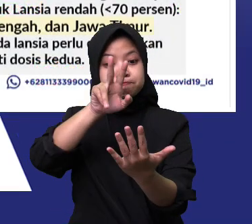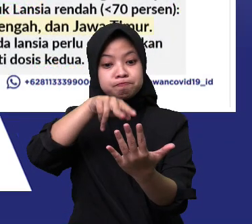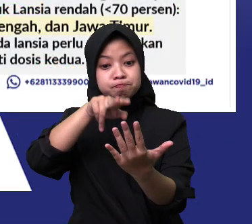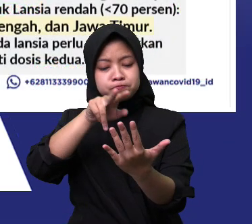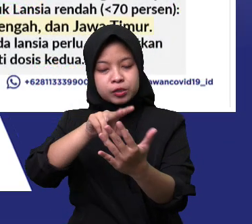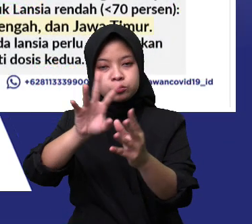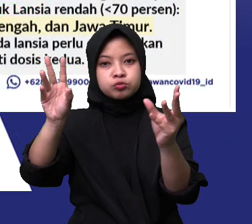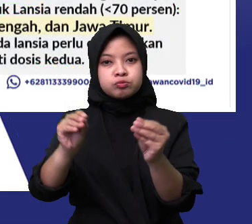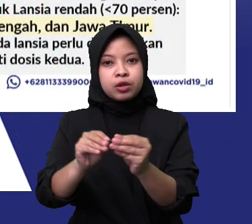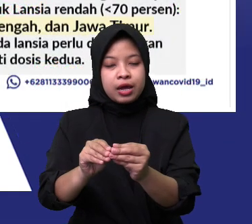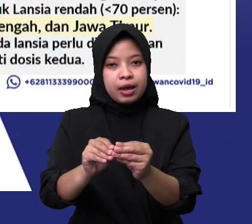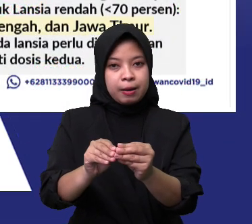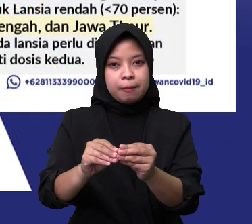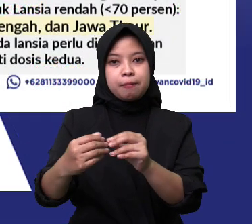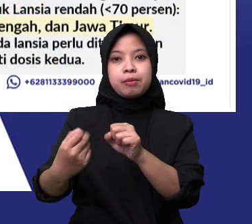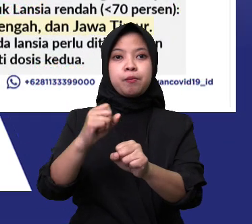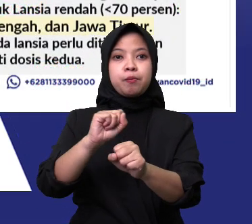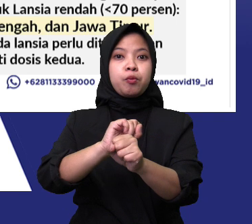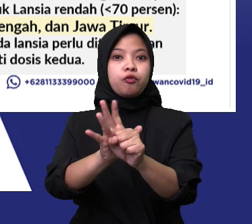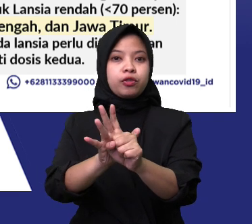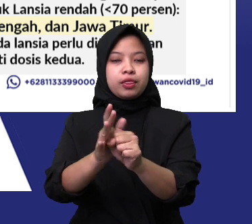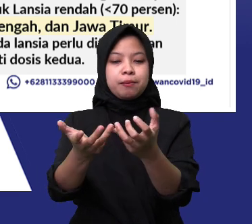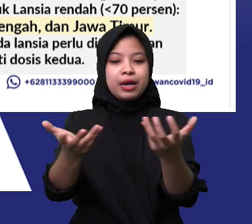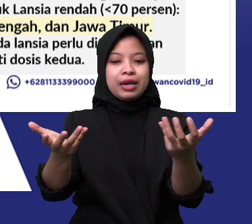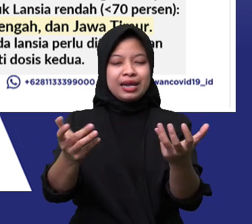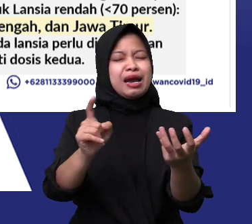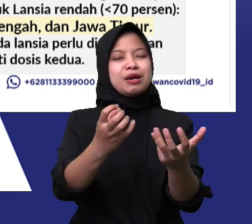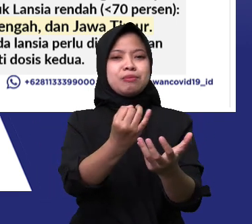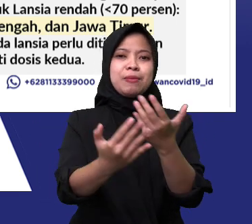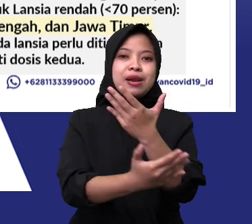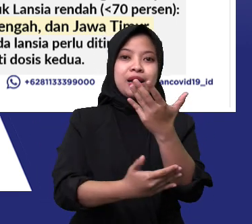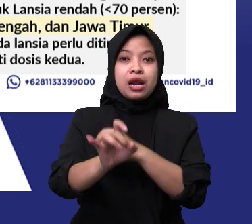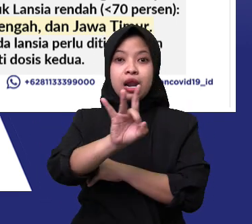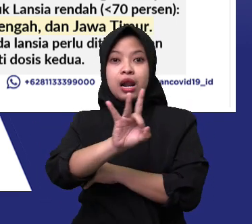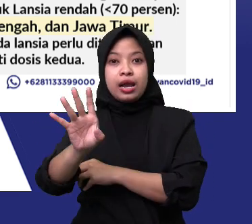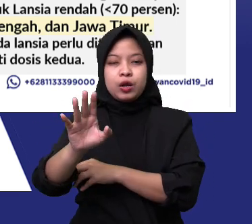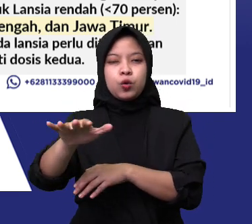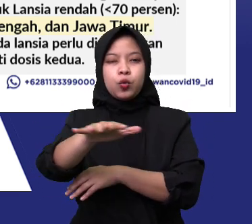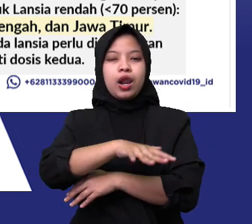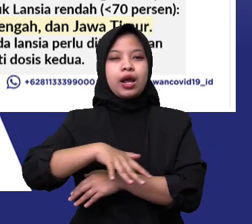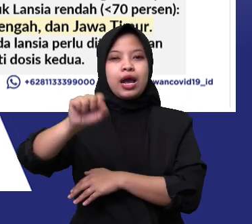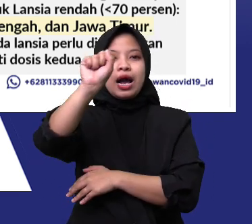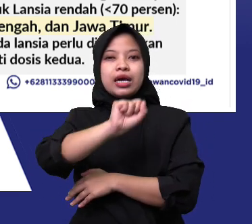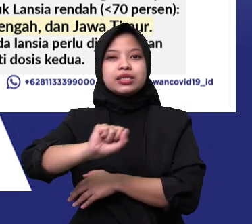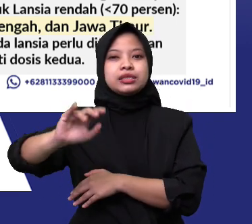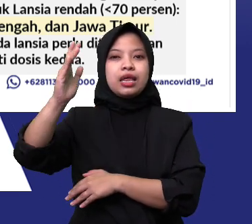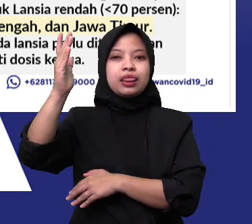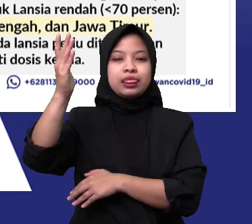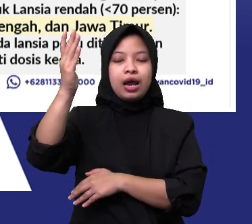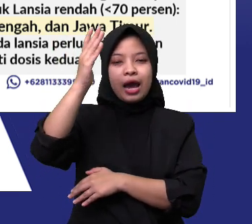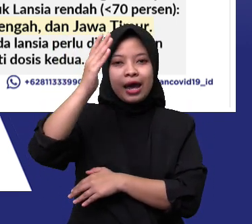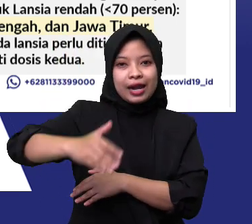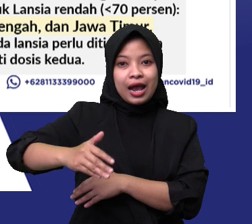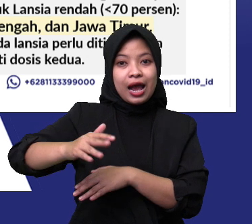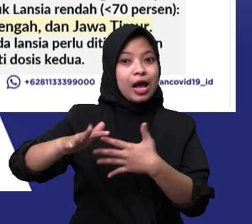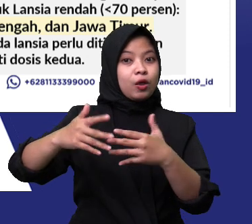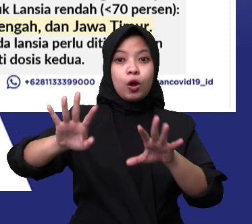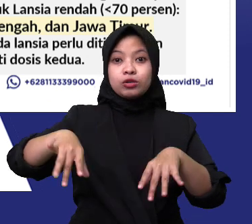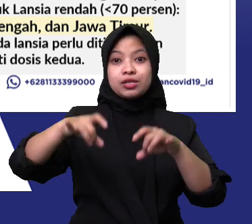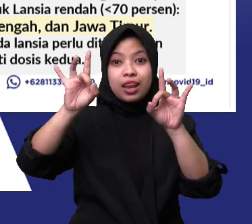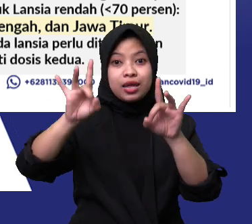total kumulatif kasus positif dibandingkan dengan beberapa negara lainnya di Asia Tenggara dan Australia, saat